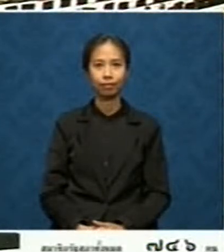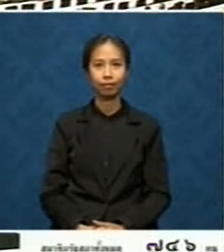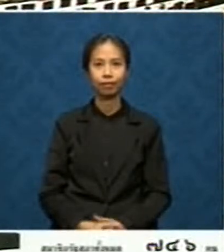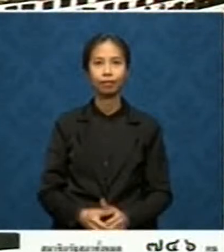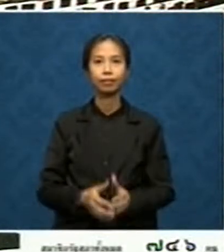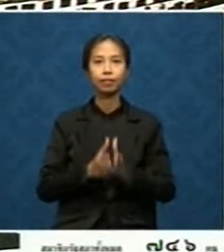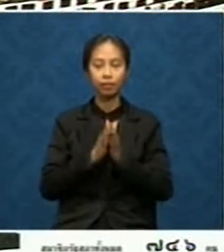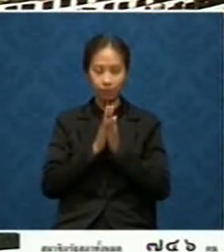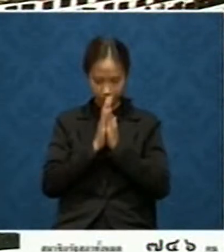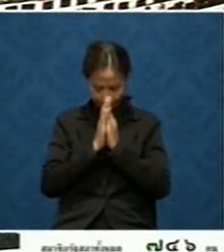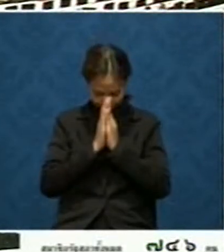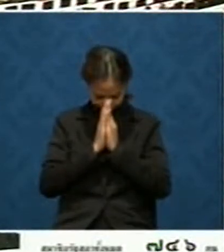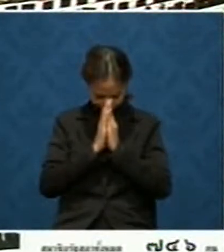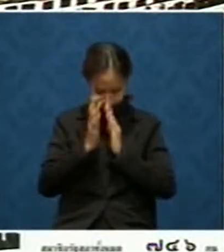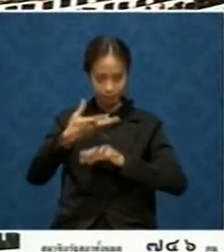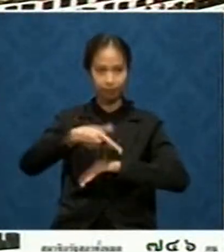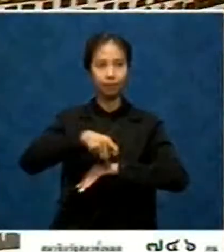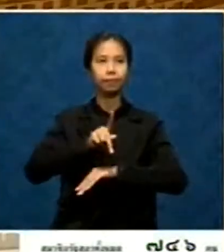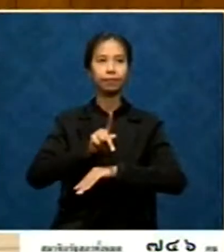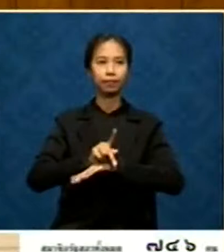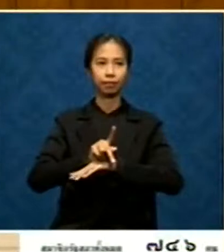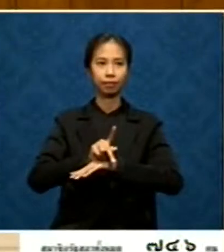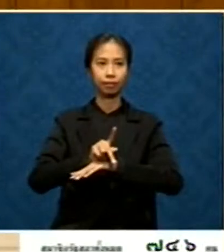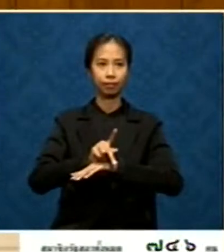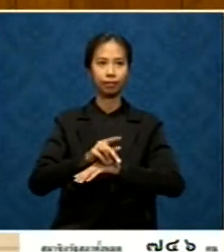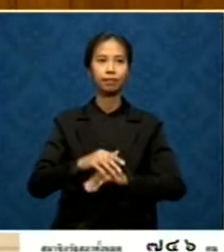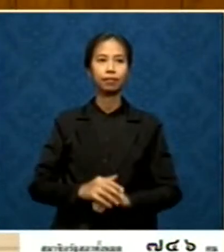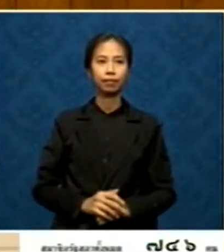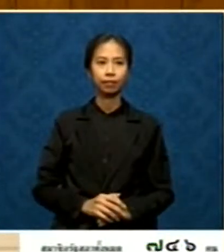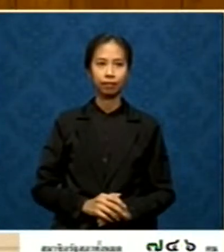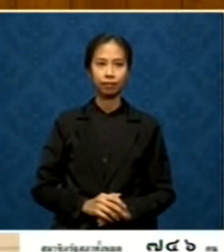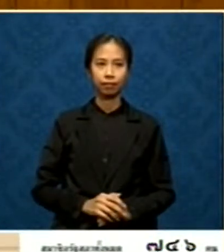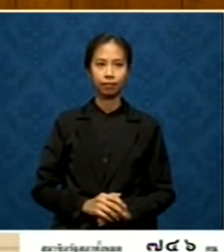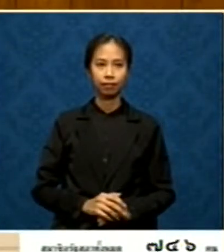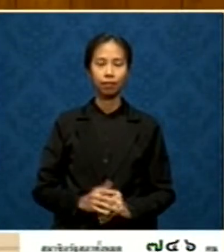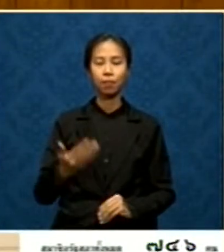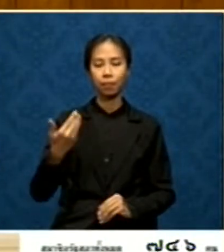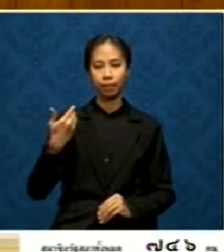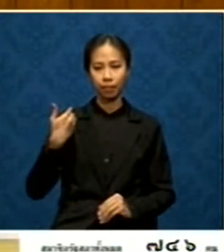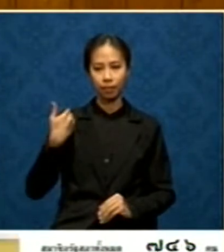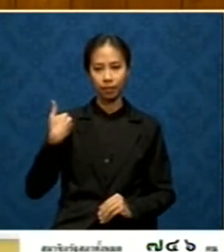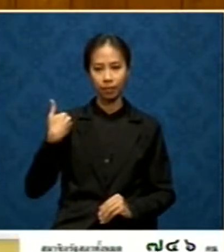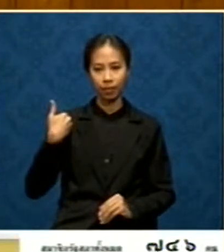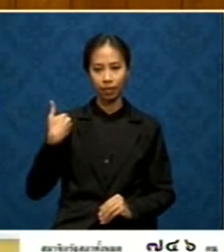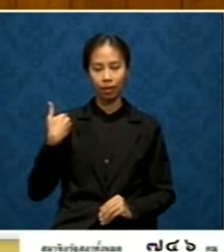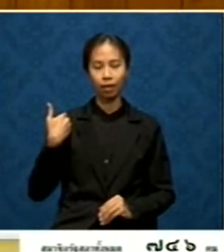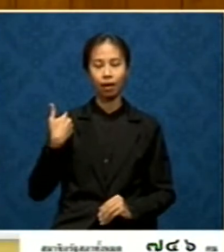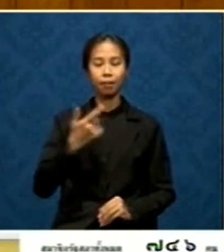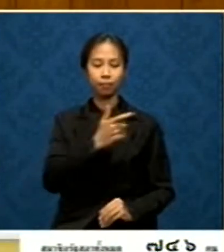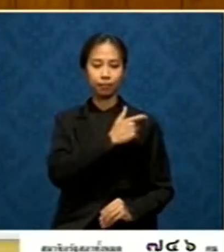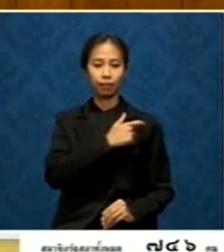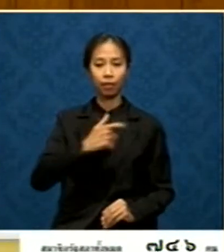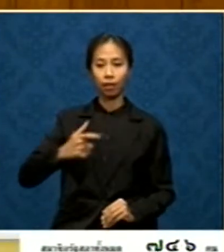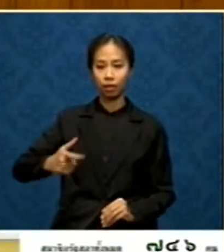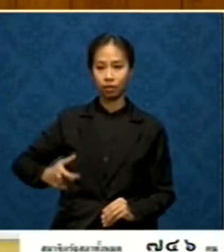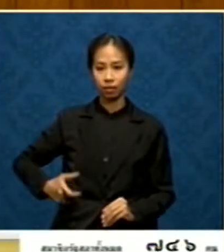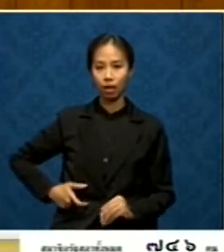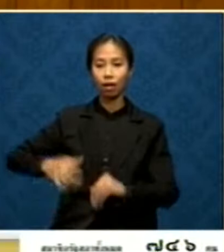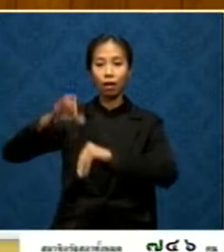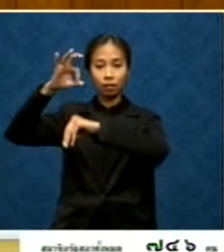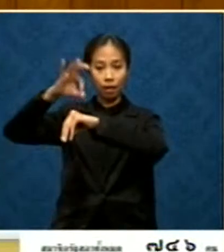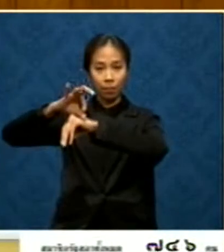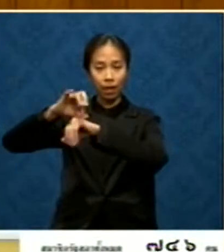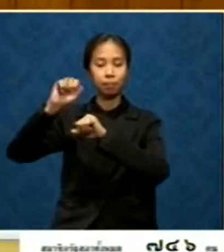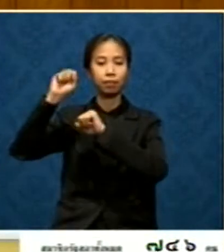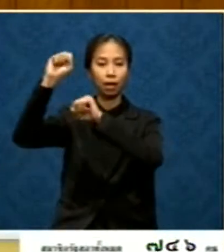ท่านประธานรัฐสภาที่เคารพตามที่ได้มีประกาศพระบรมราชโองการแต่งตั้งให้กระผมดำรงตำแหน่งน